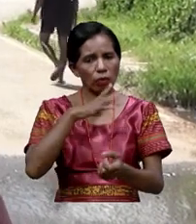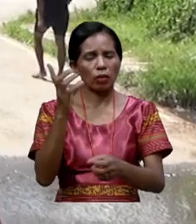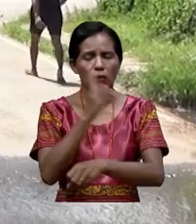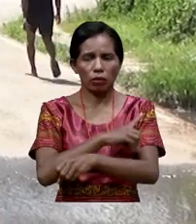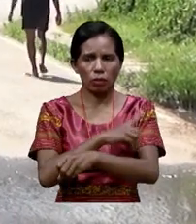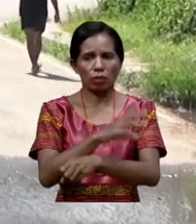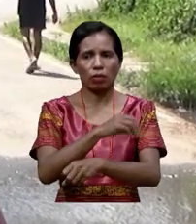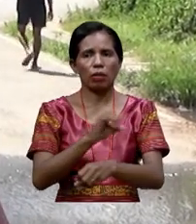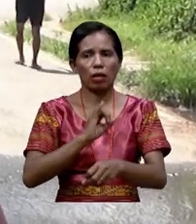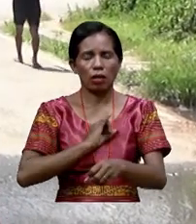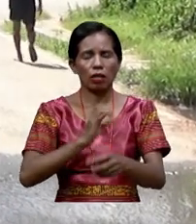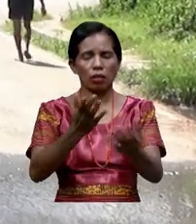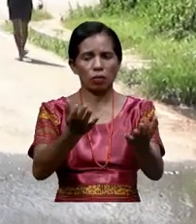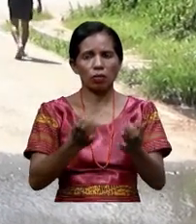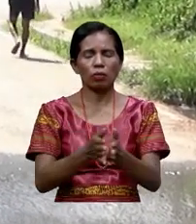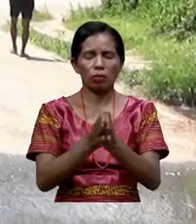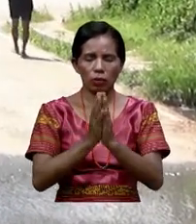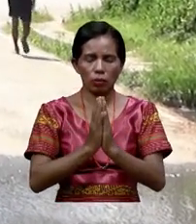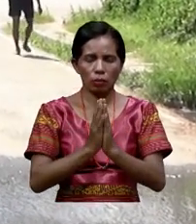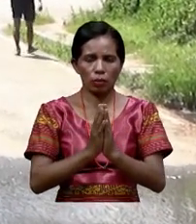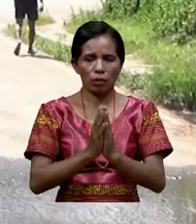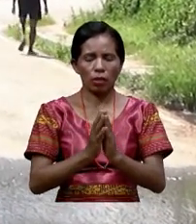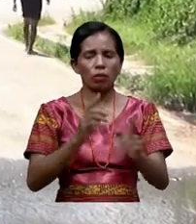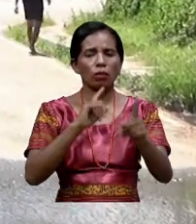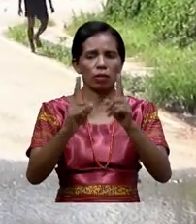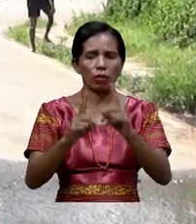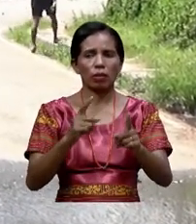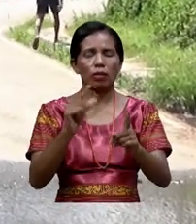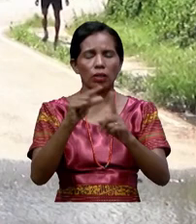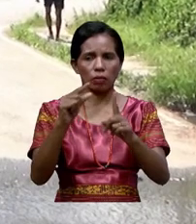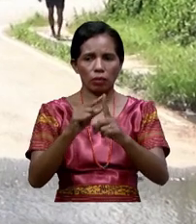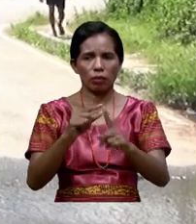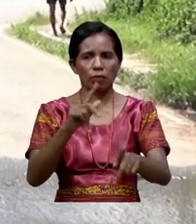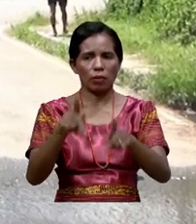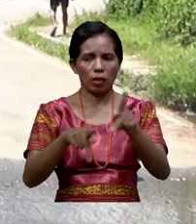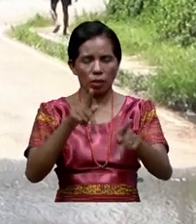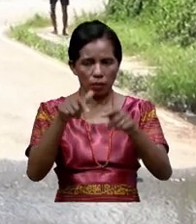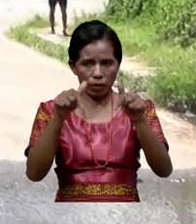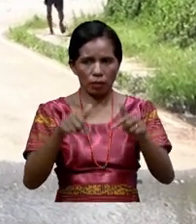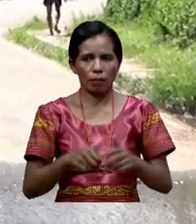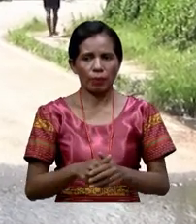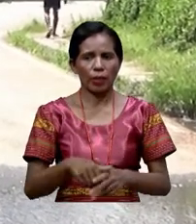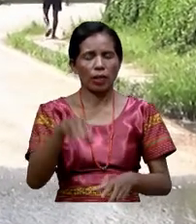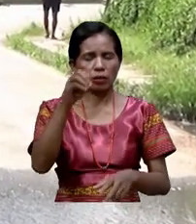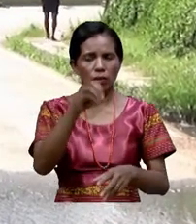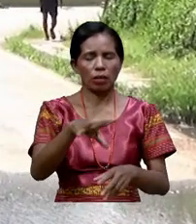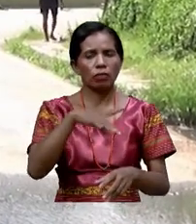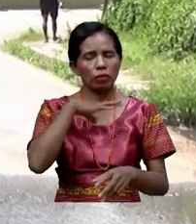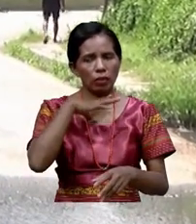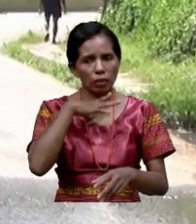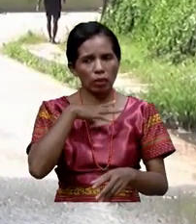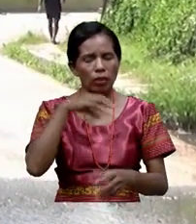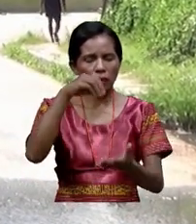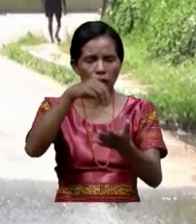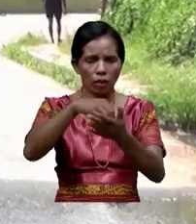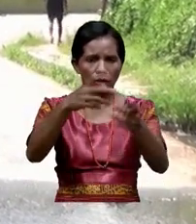nomas hakar husu bayar sanemento sirak tu explica nanti kuliah fuan rumah bahaya komendadi dan eh atau soy lisu karek soy be ini